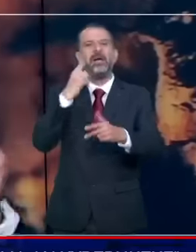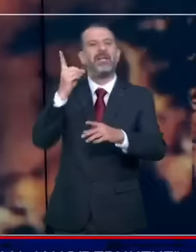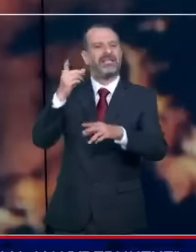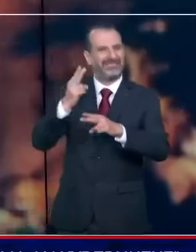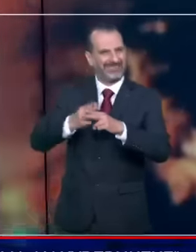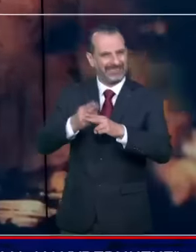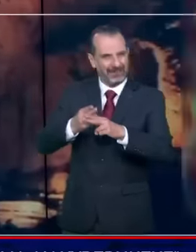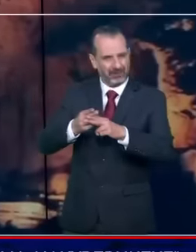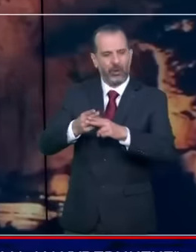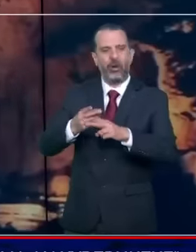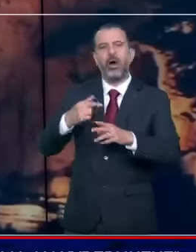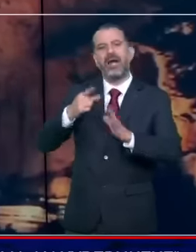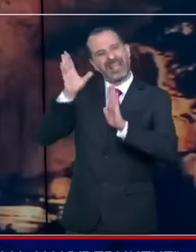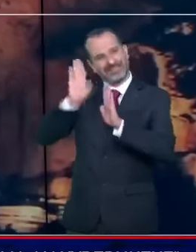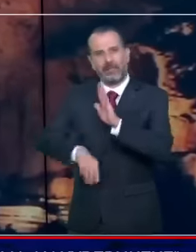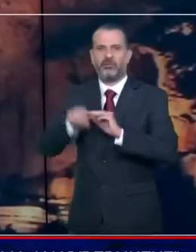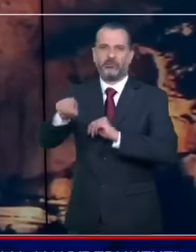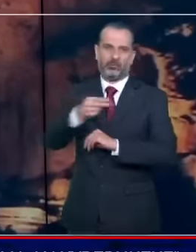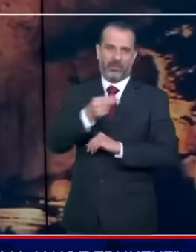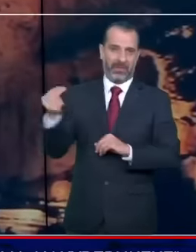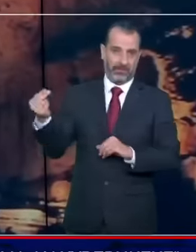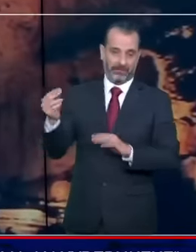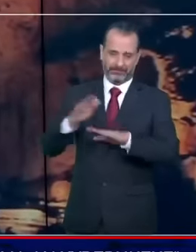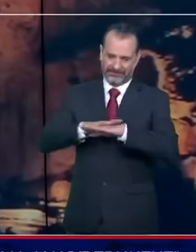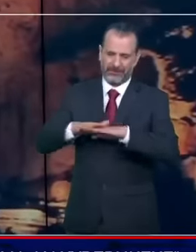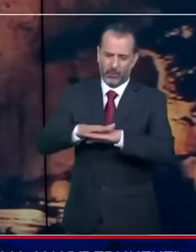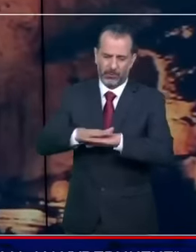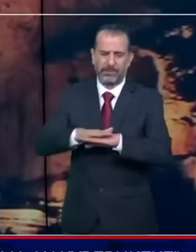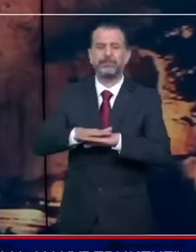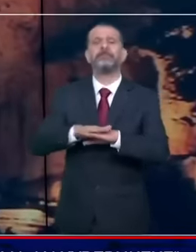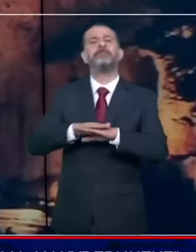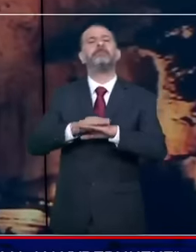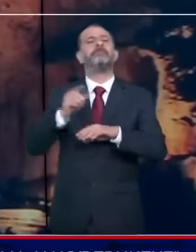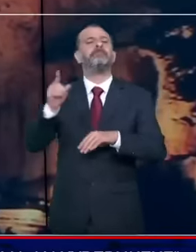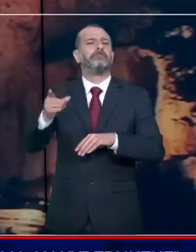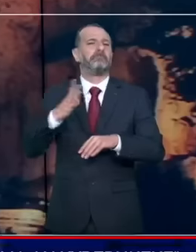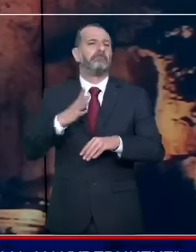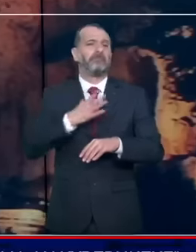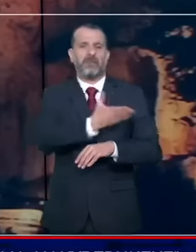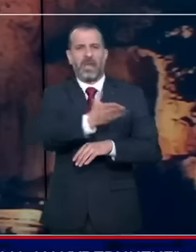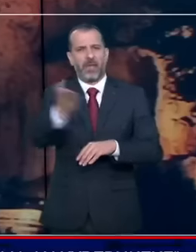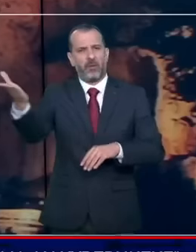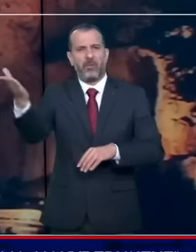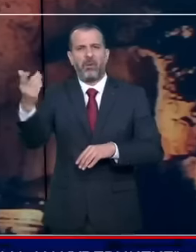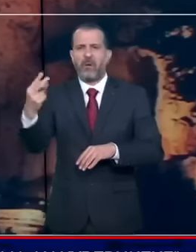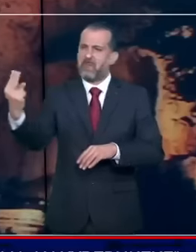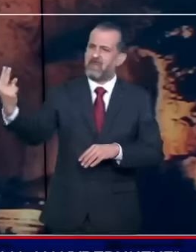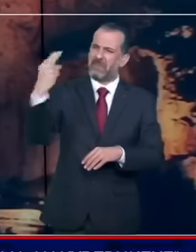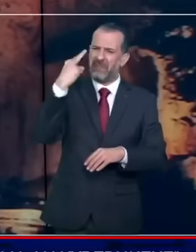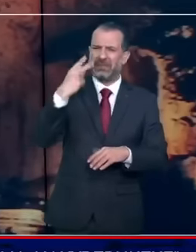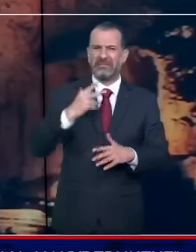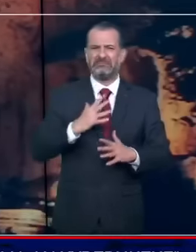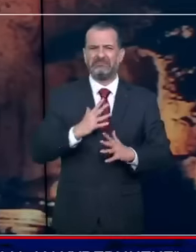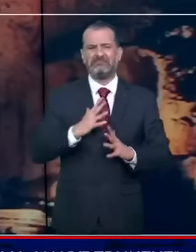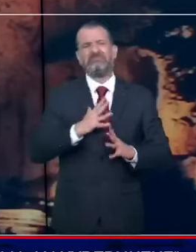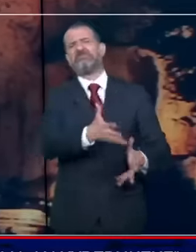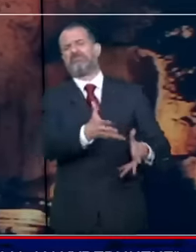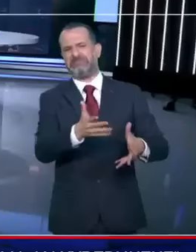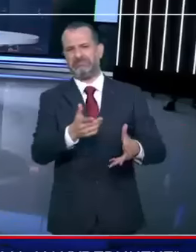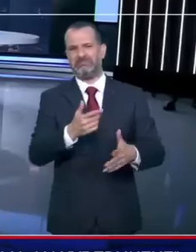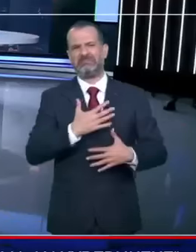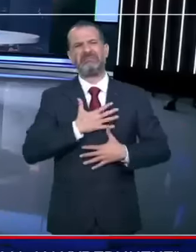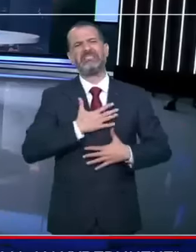κάτι, να τελειώσω λίγο με αυτό το ζήτημα. Μπορεί κάποιος να μην με πάει, να μην με συμπαθεί. Να με θεωρεί ότι